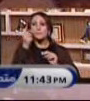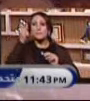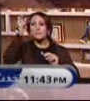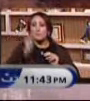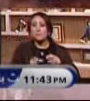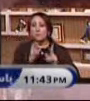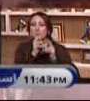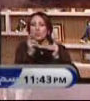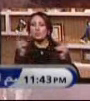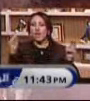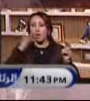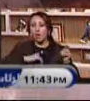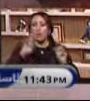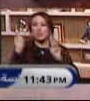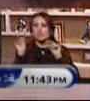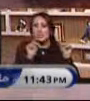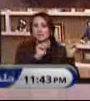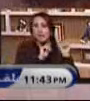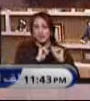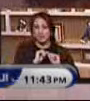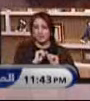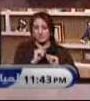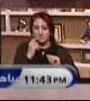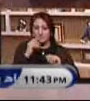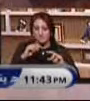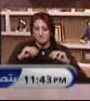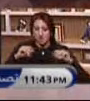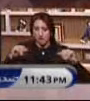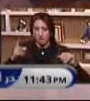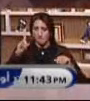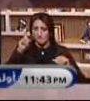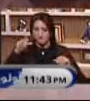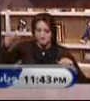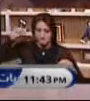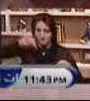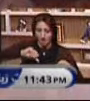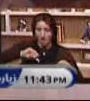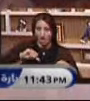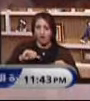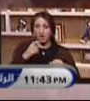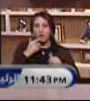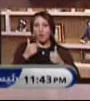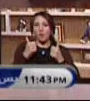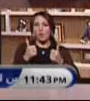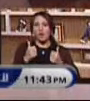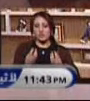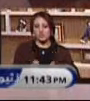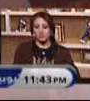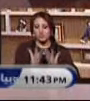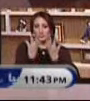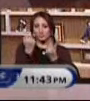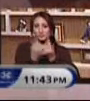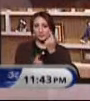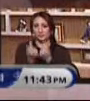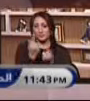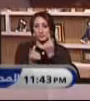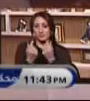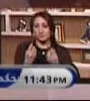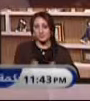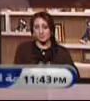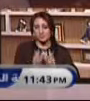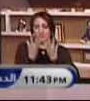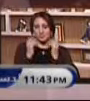الرمل. ايه الرمل ده؟ كل ما تدي للارض الرملية مية تعمل فيها ايه؟ تشربها. تطلع لنا نبات؟ ده طلع لنا